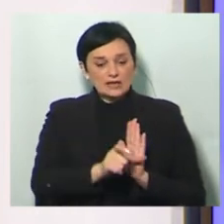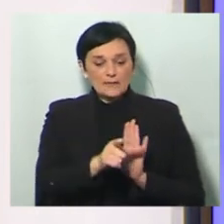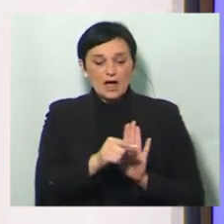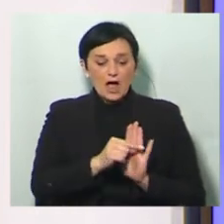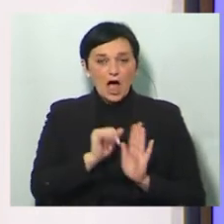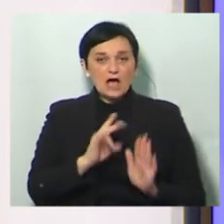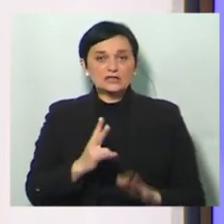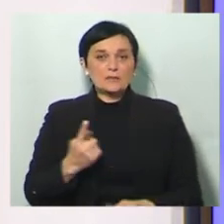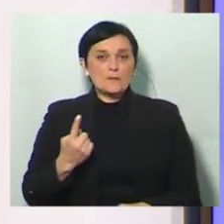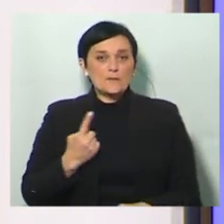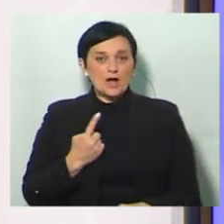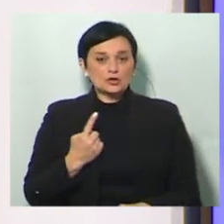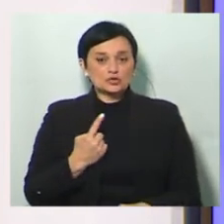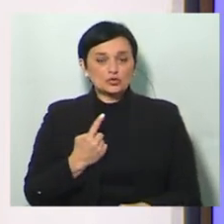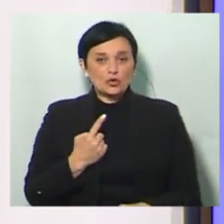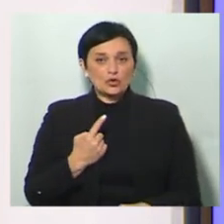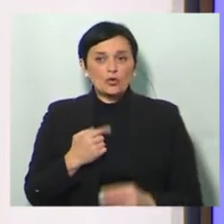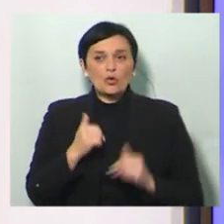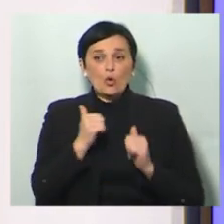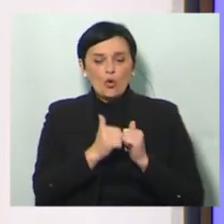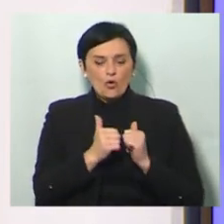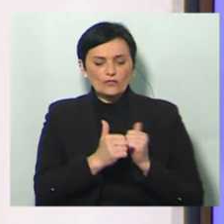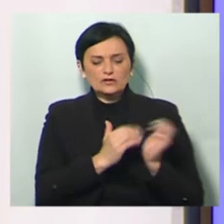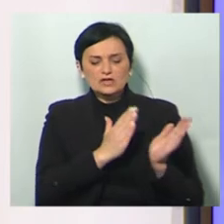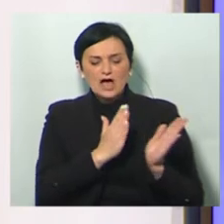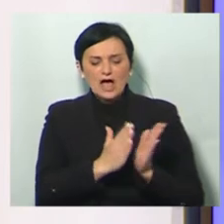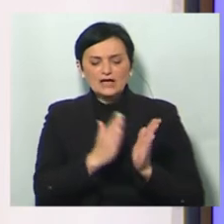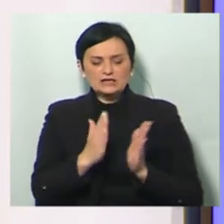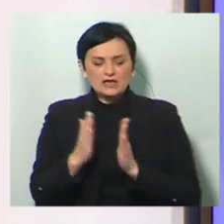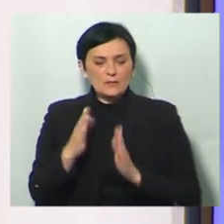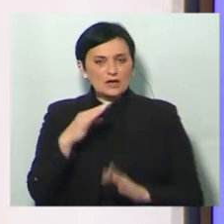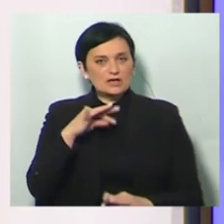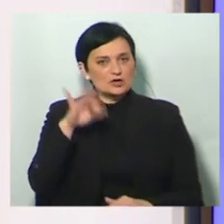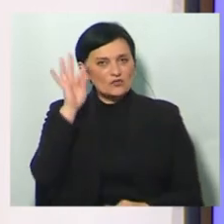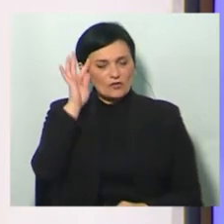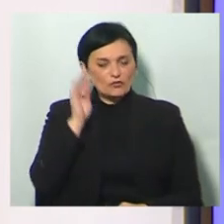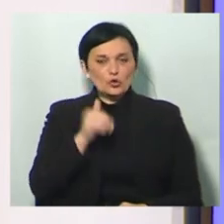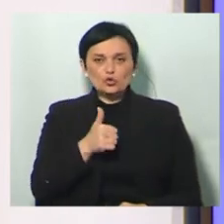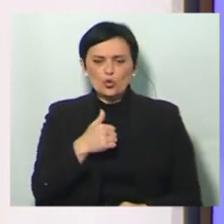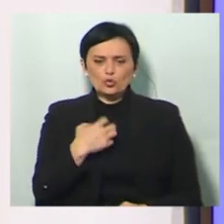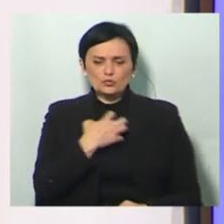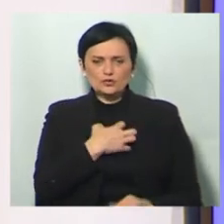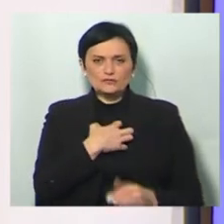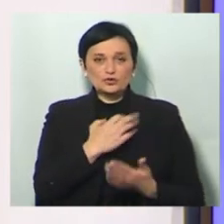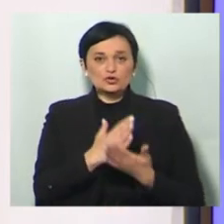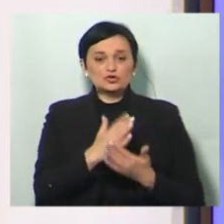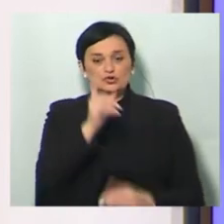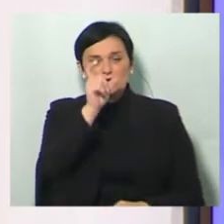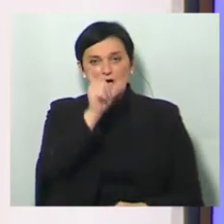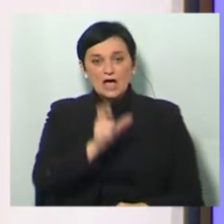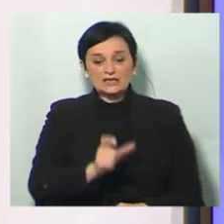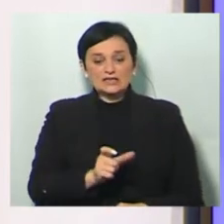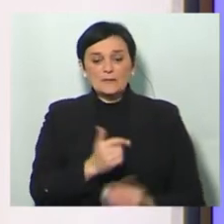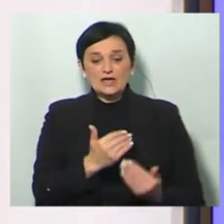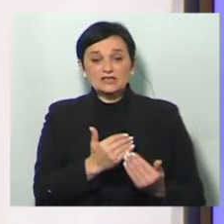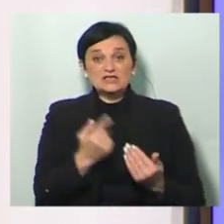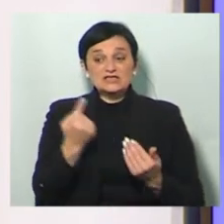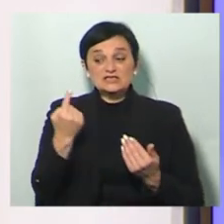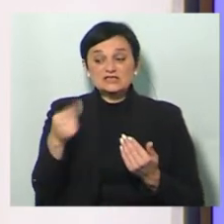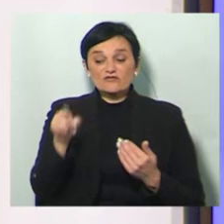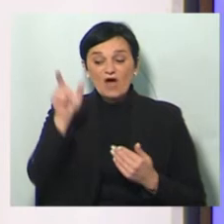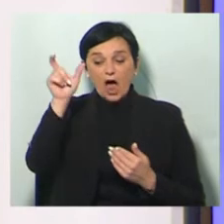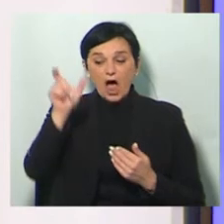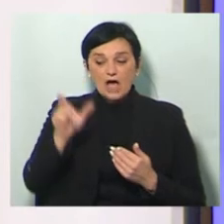ან მარტო და ყველა ეტაპზე გვახსენდება. Რამდენად მნიშვნელოვანია ადამიანისთვის სხვა